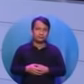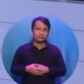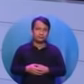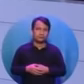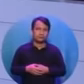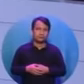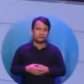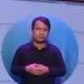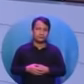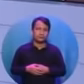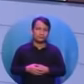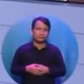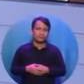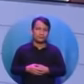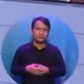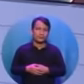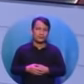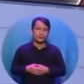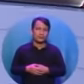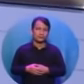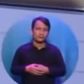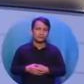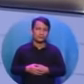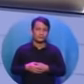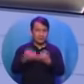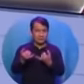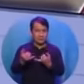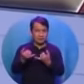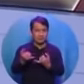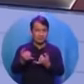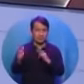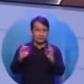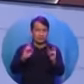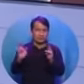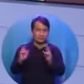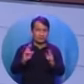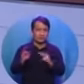yan ng 100. Okay. Now,